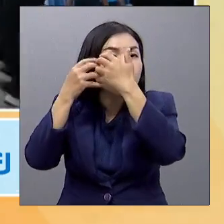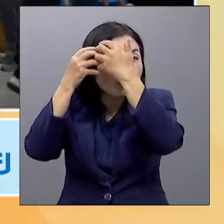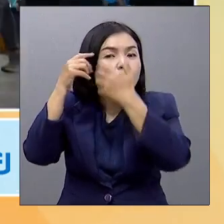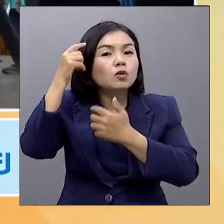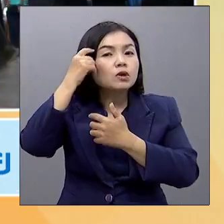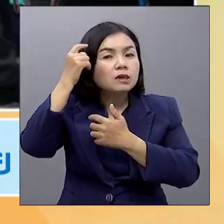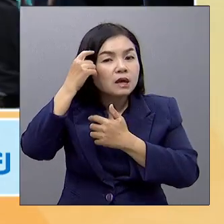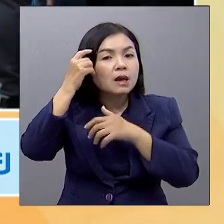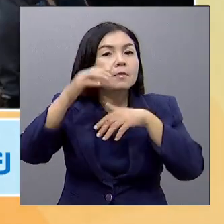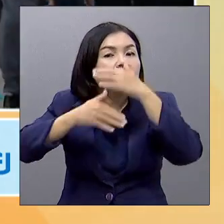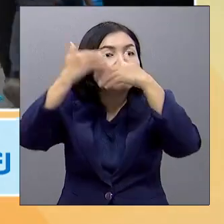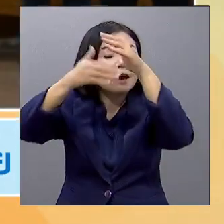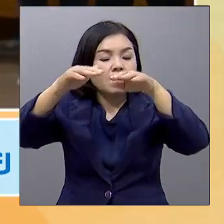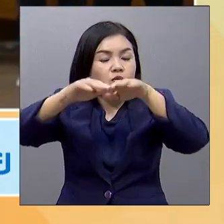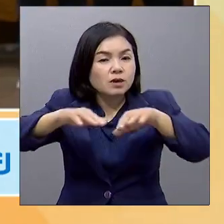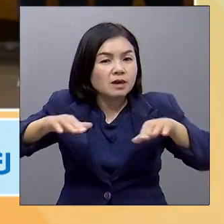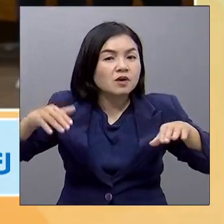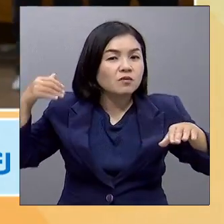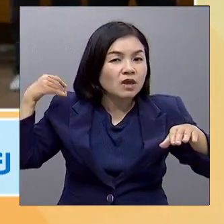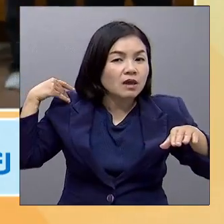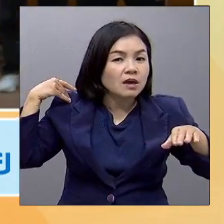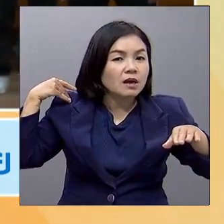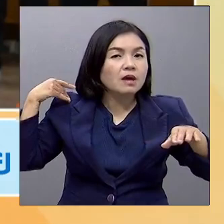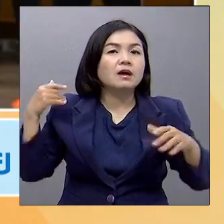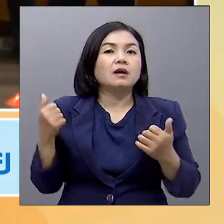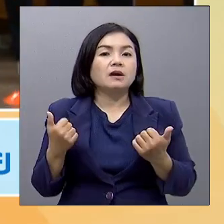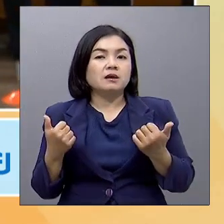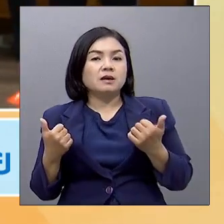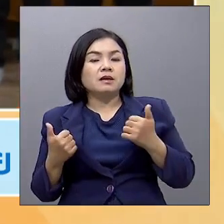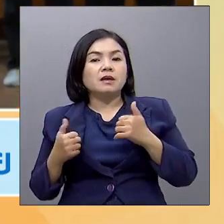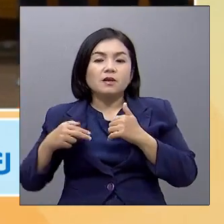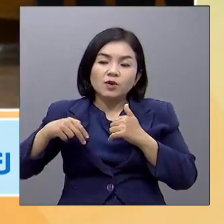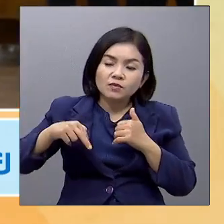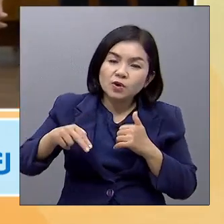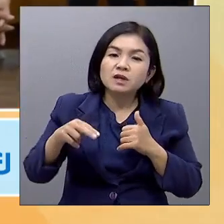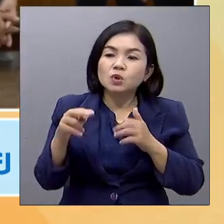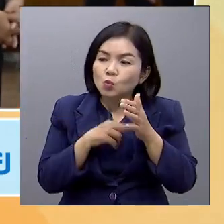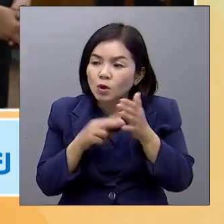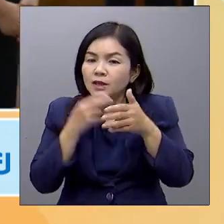ข้มูลที่จะทำใหเกิดการพัฒนาต่ดส